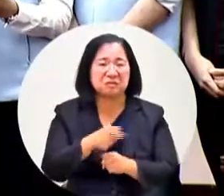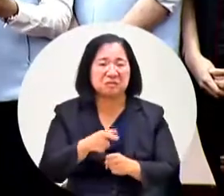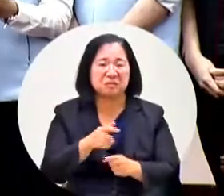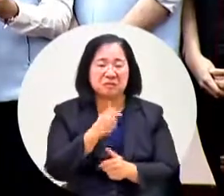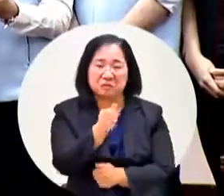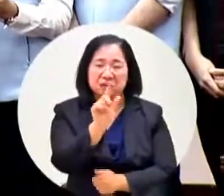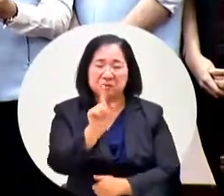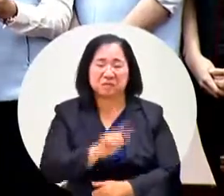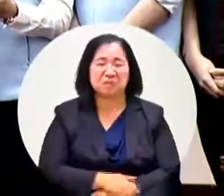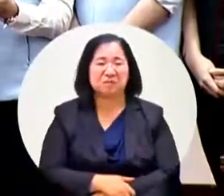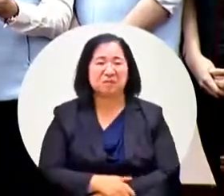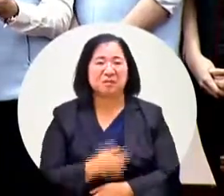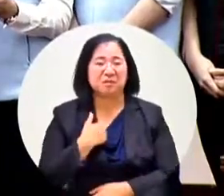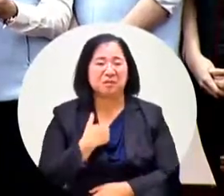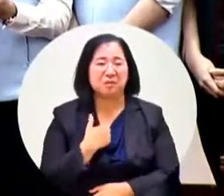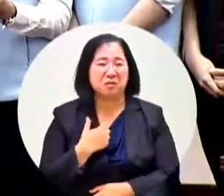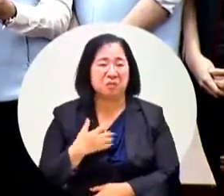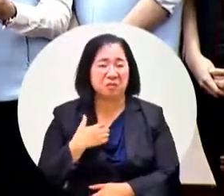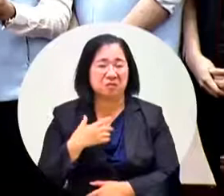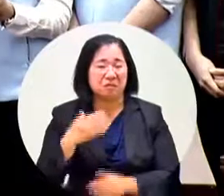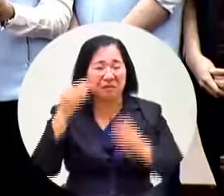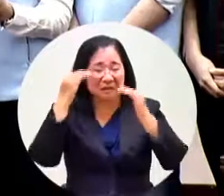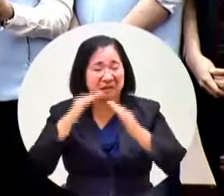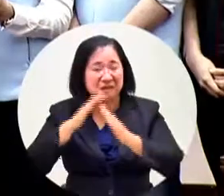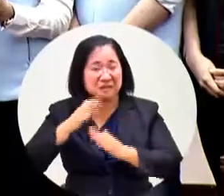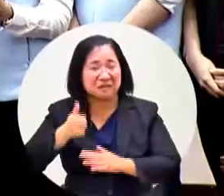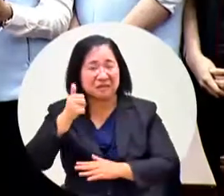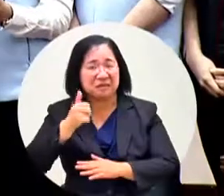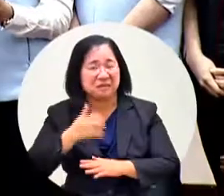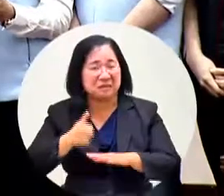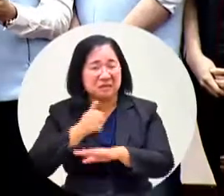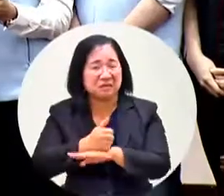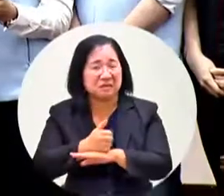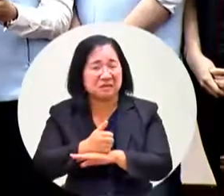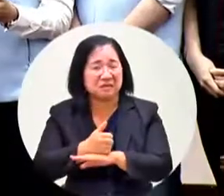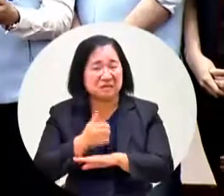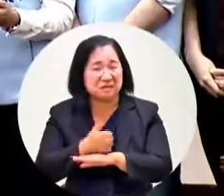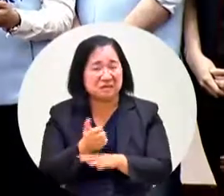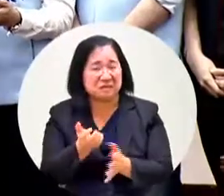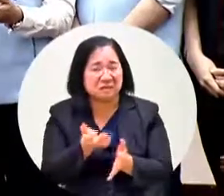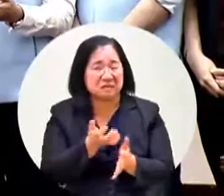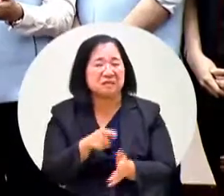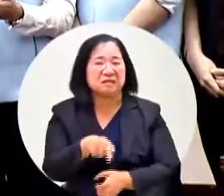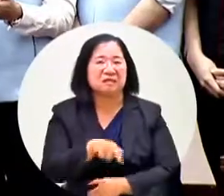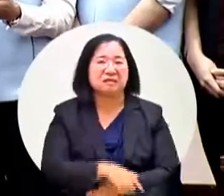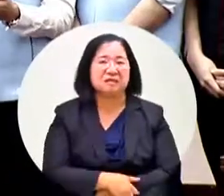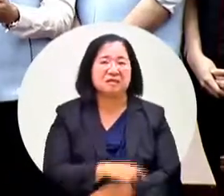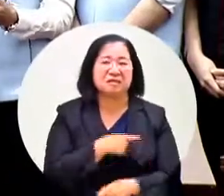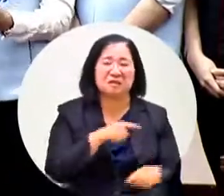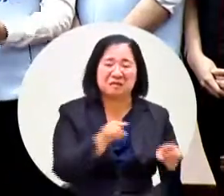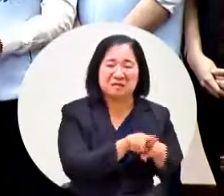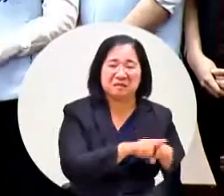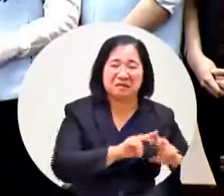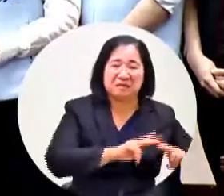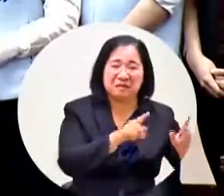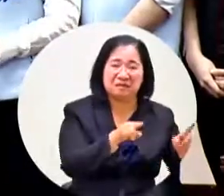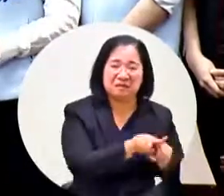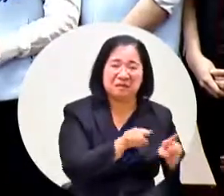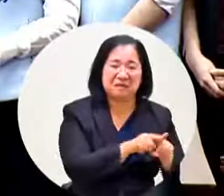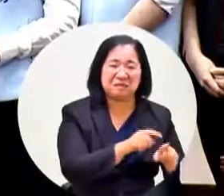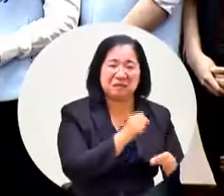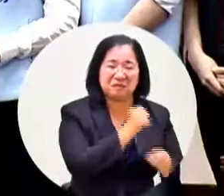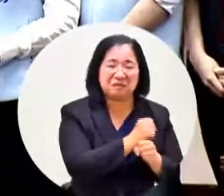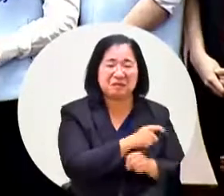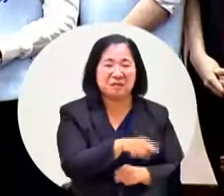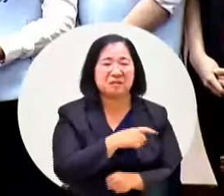现在担任我们的议员同仁。甚至我们陈举他的用人标准，等到我们